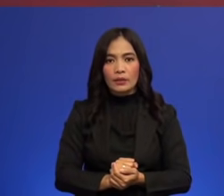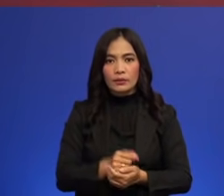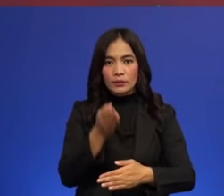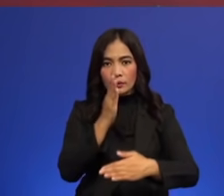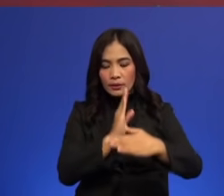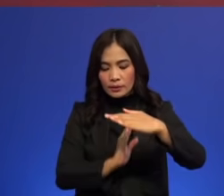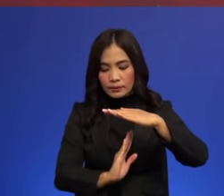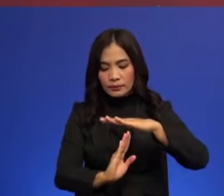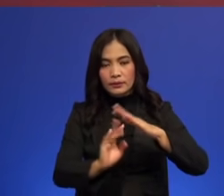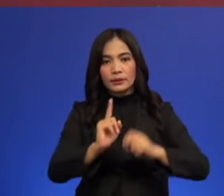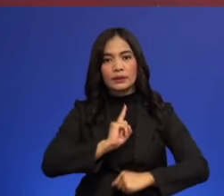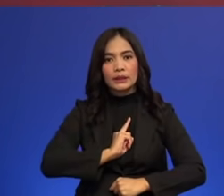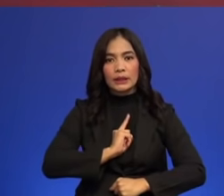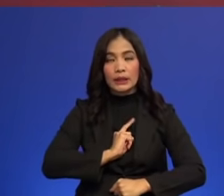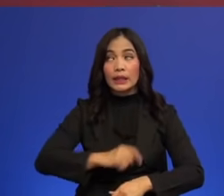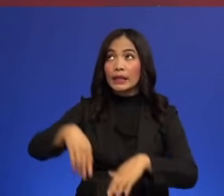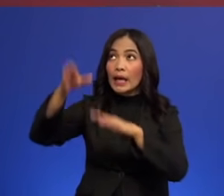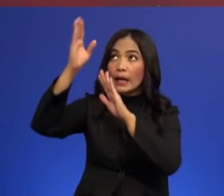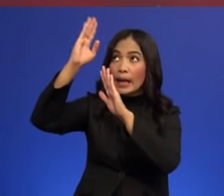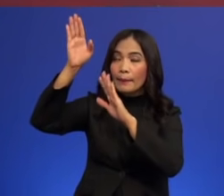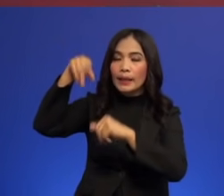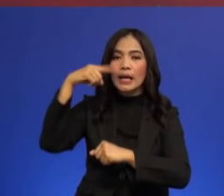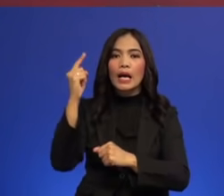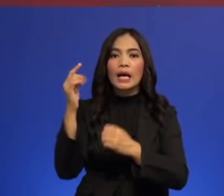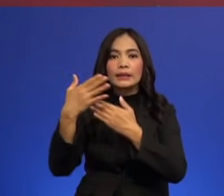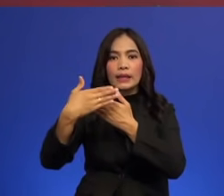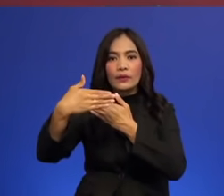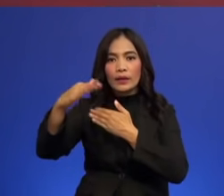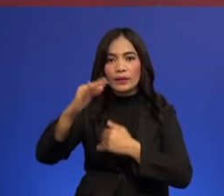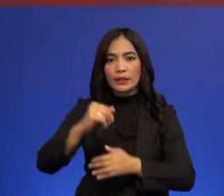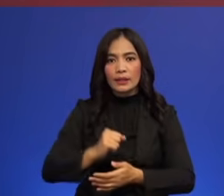merendahkan diri di hadapan Allah yang kekal.